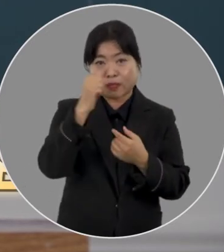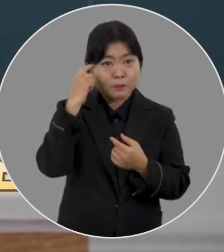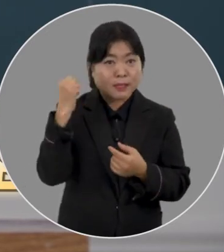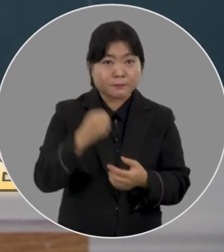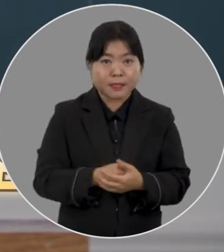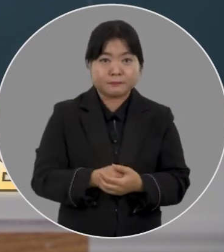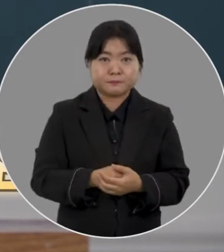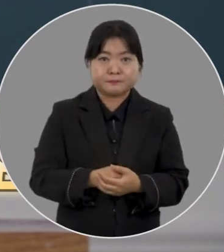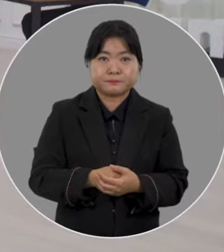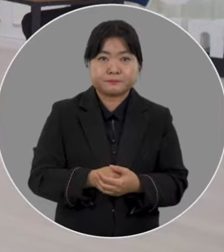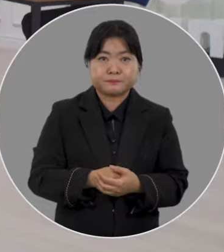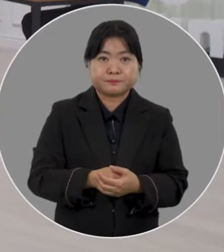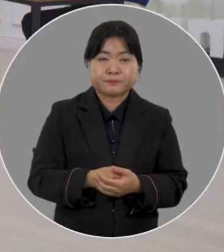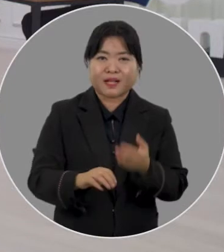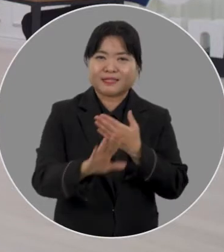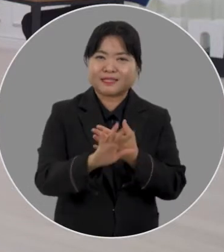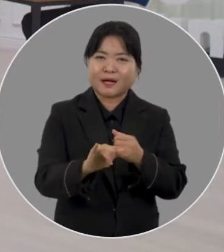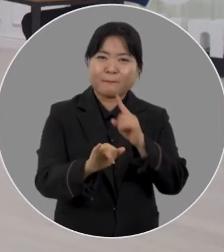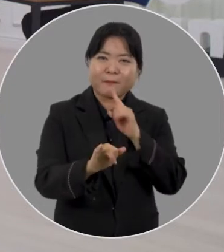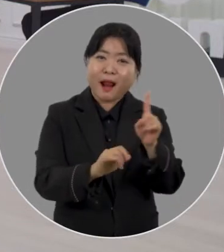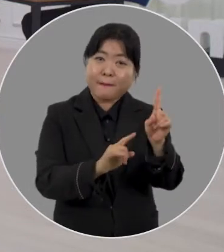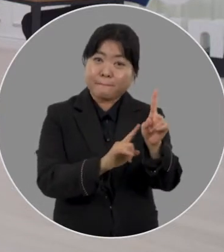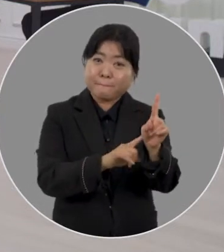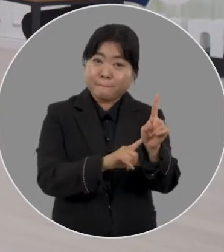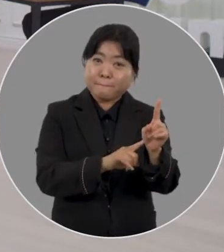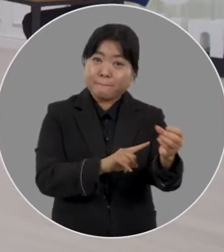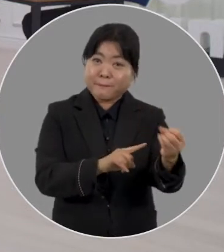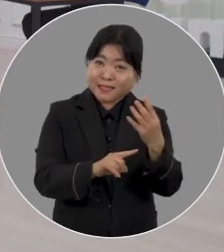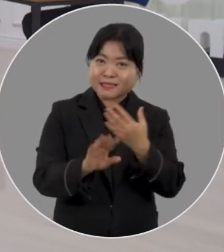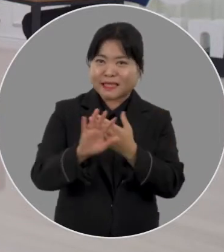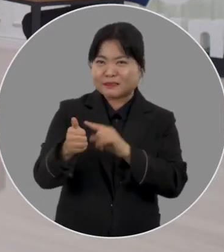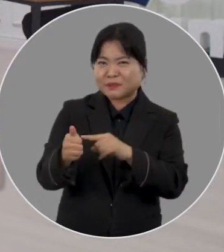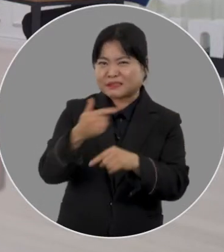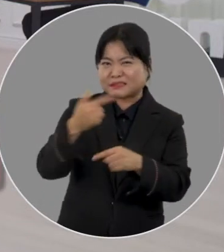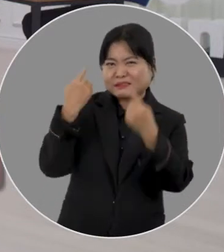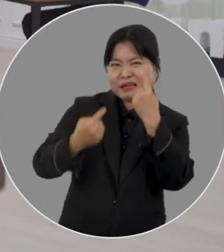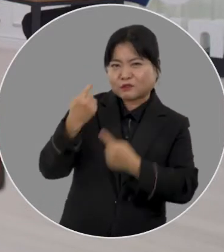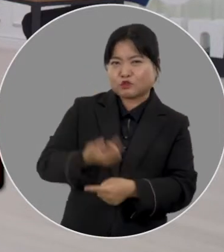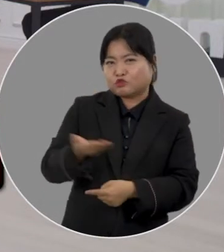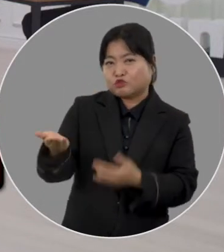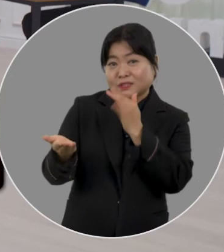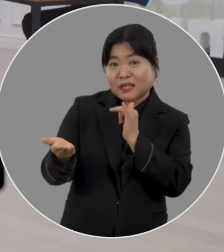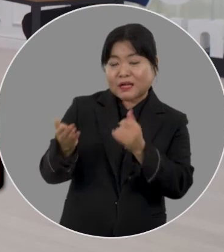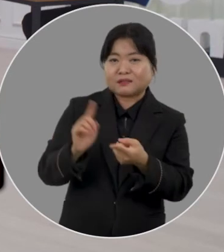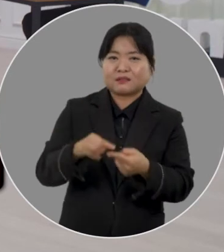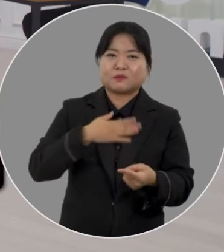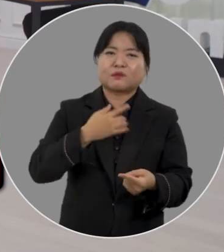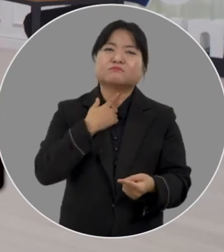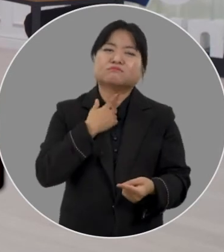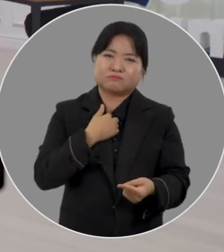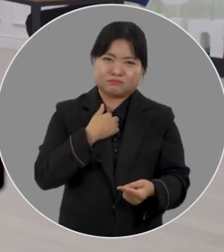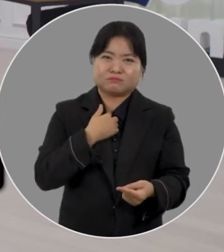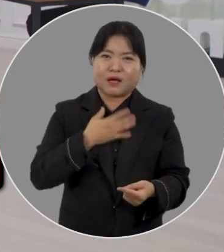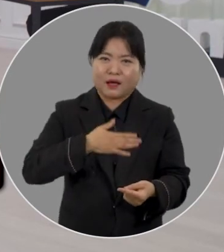생각을 합니다. 네. 남의 말 한마디가 다른 사람에게 얼마나 큰 상처를 줄 수 있는지는 저도 이제 직접 겪어봐서